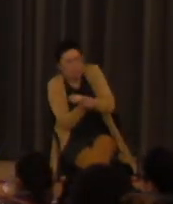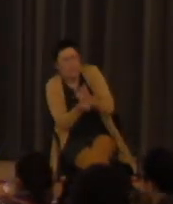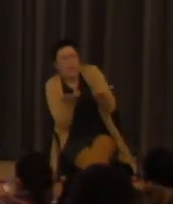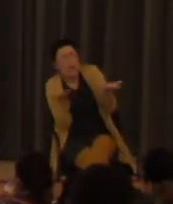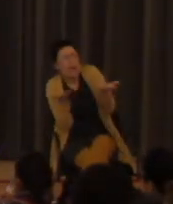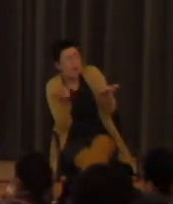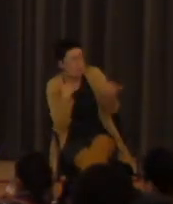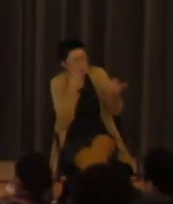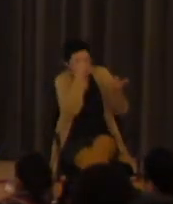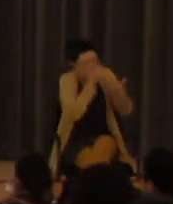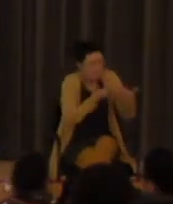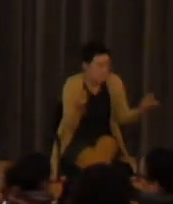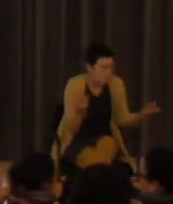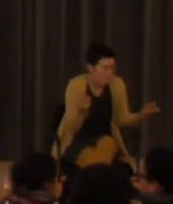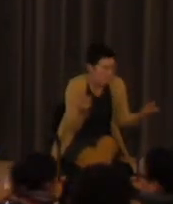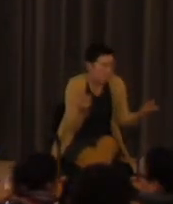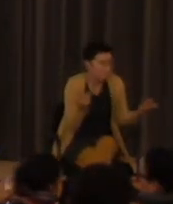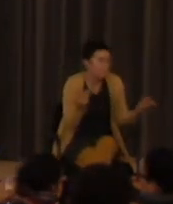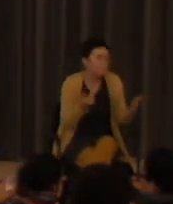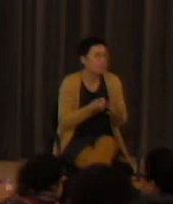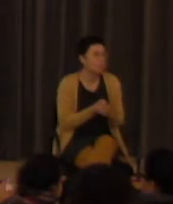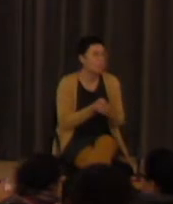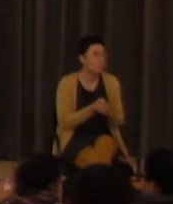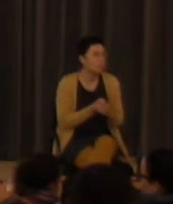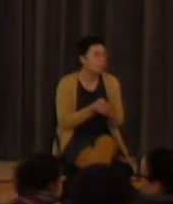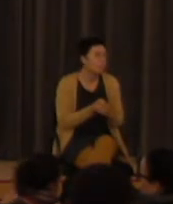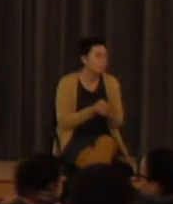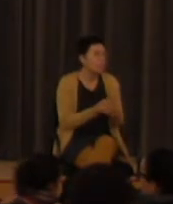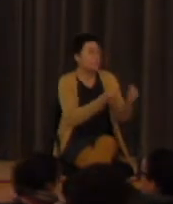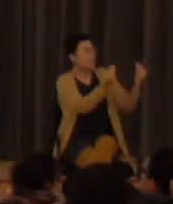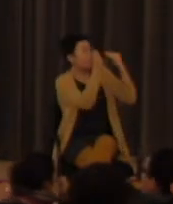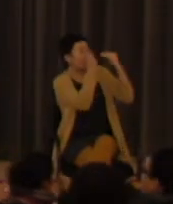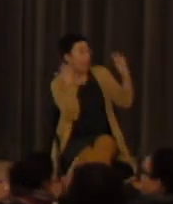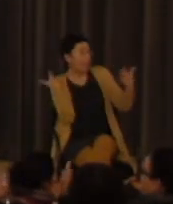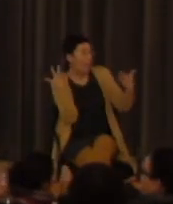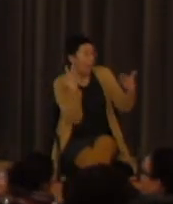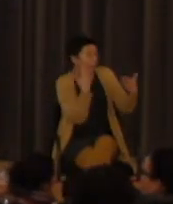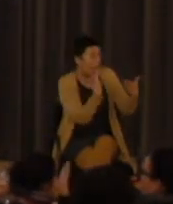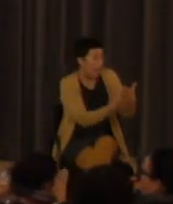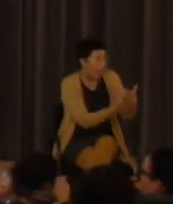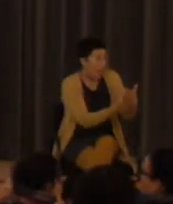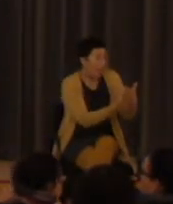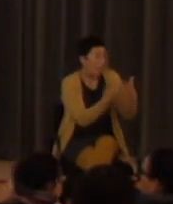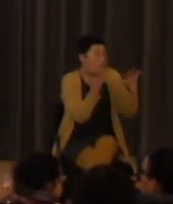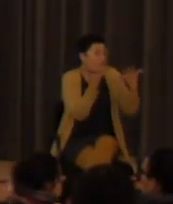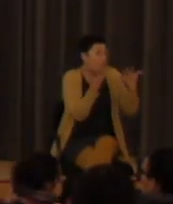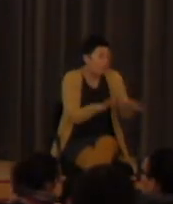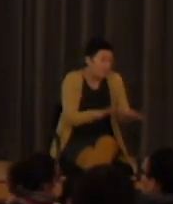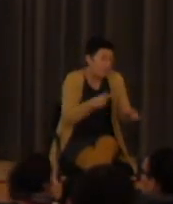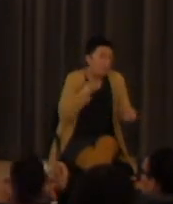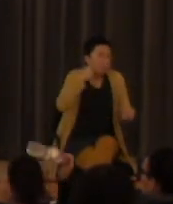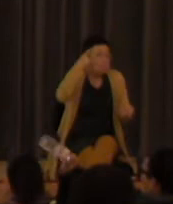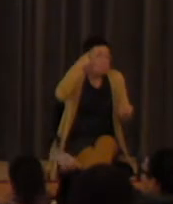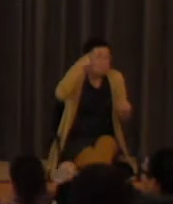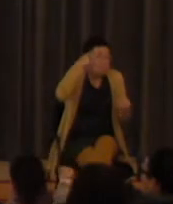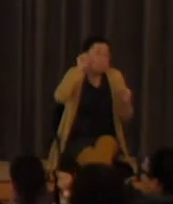és públicament aquí la formació reglada pels professors de llengua de signes. Una carrera universitària, no ho sé, ja veurem. Ara és molt d'hora per dir,